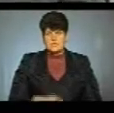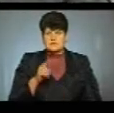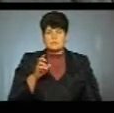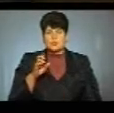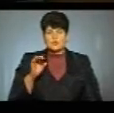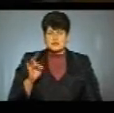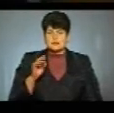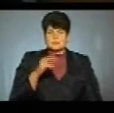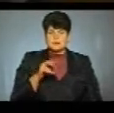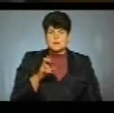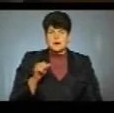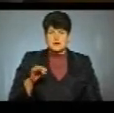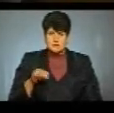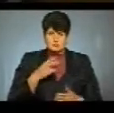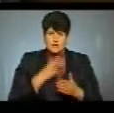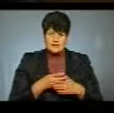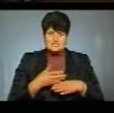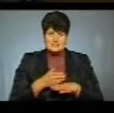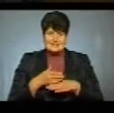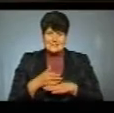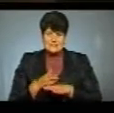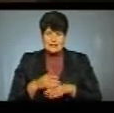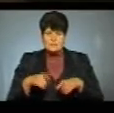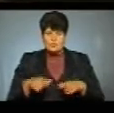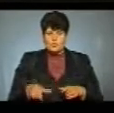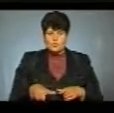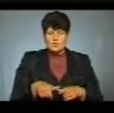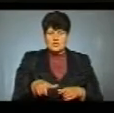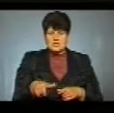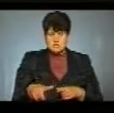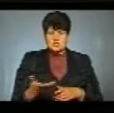Зборівчани Дмитро Баранович показує тріщини на біговій доріжці